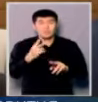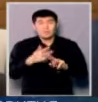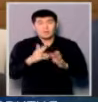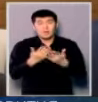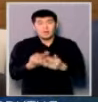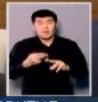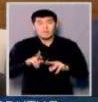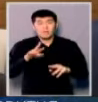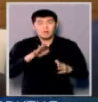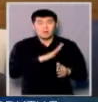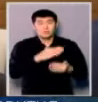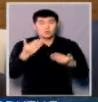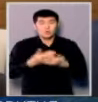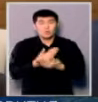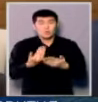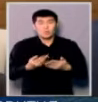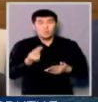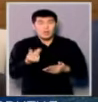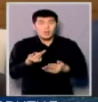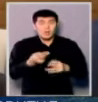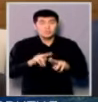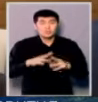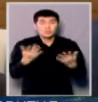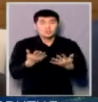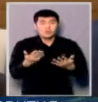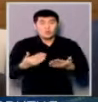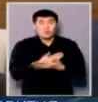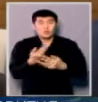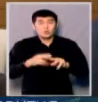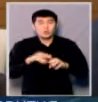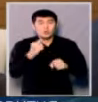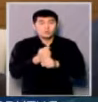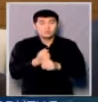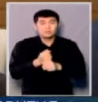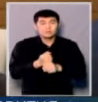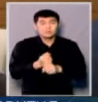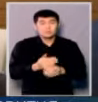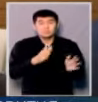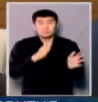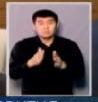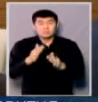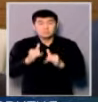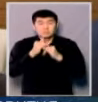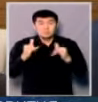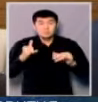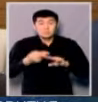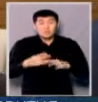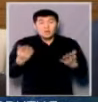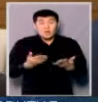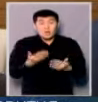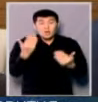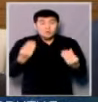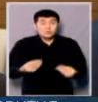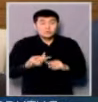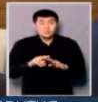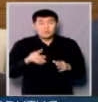текущего года должны были быть утверждены тарифы на электроэнергию с использованием новой, так называемой, стимулирующей методики. Однако до